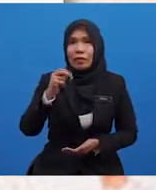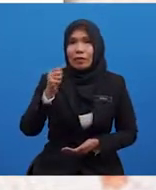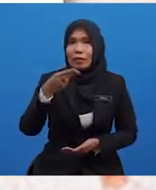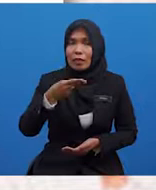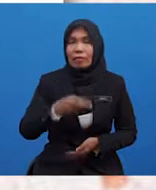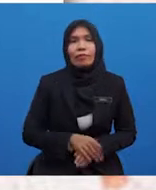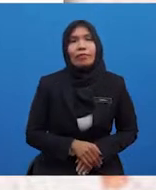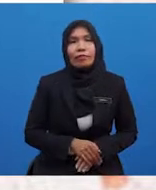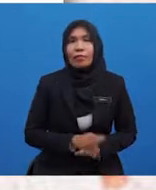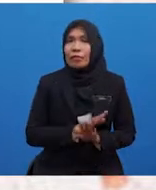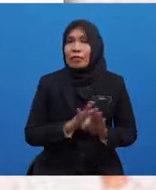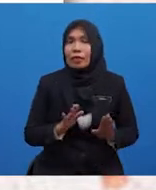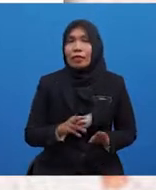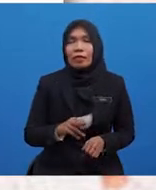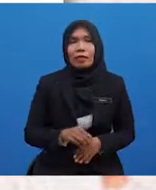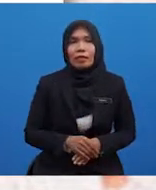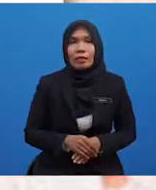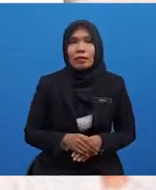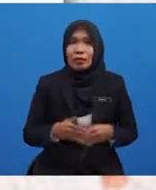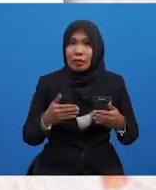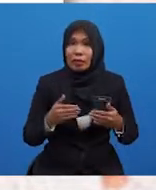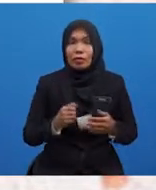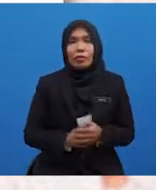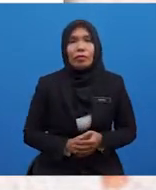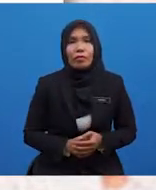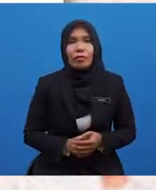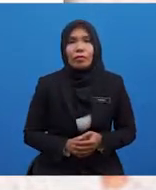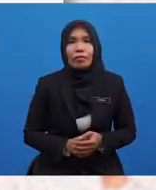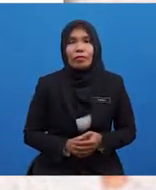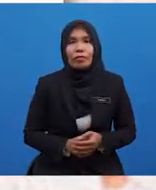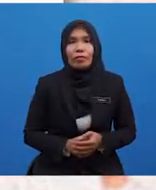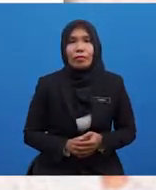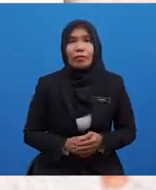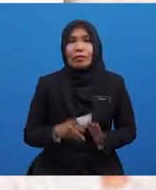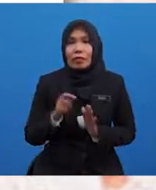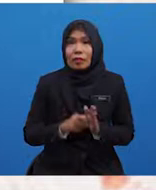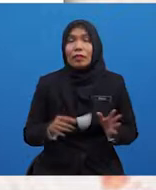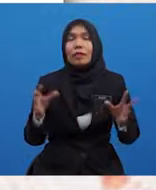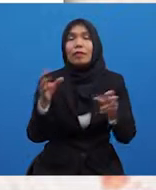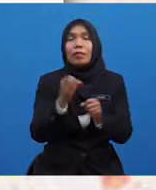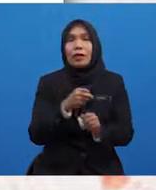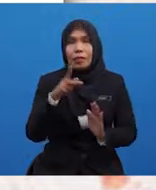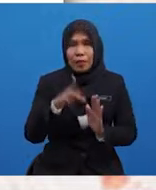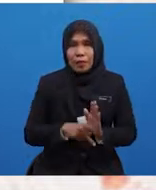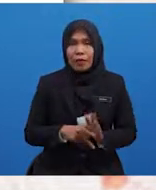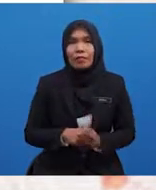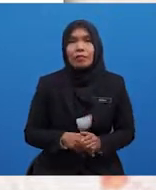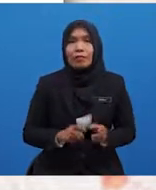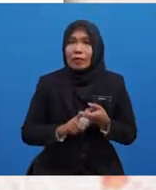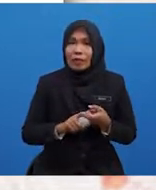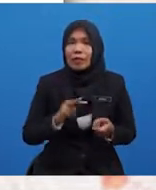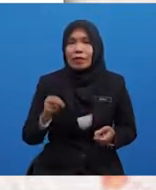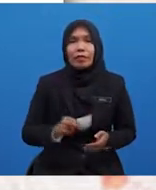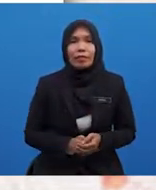kesinambungan pada aliran anak panah, namun terdapat perkaitan antara satu